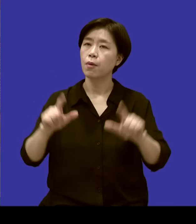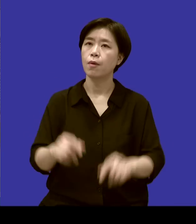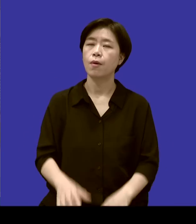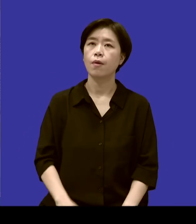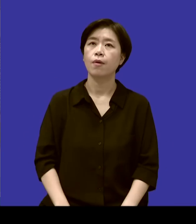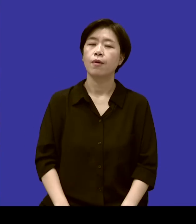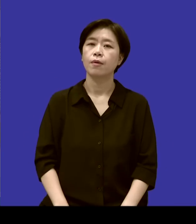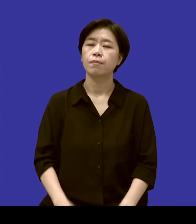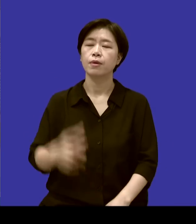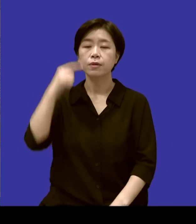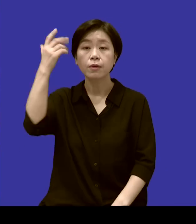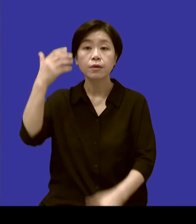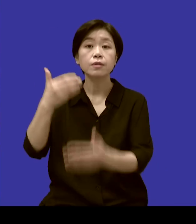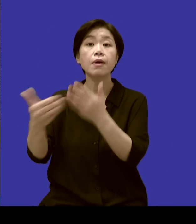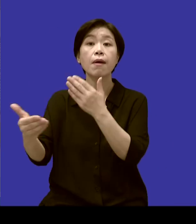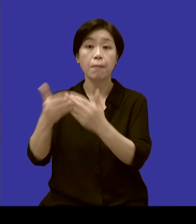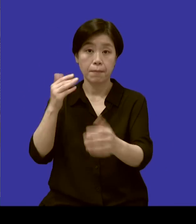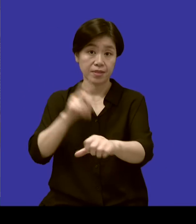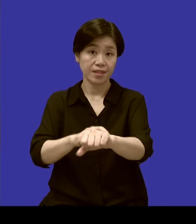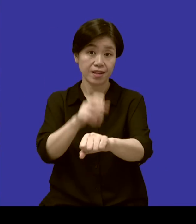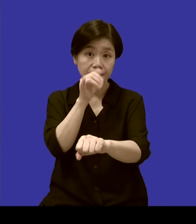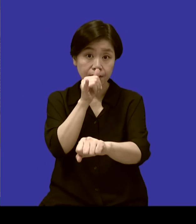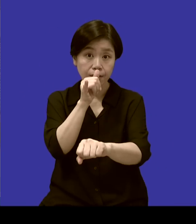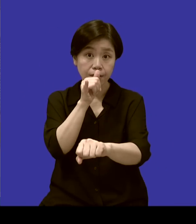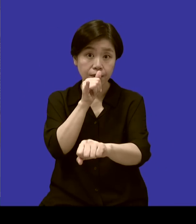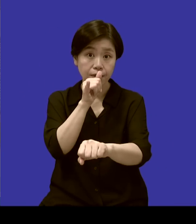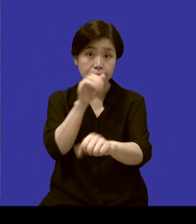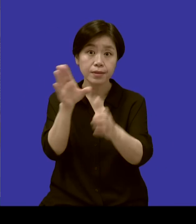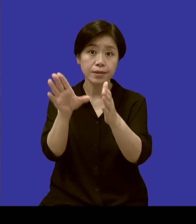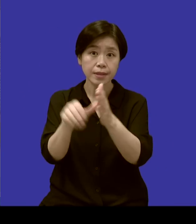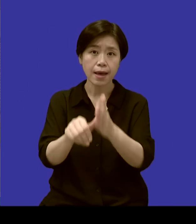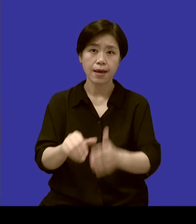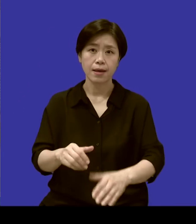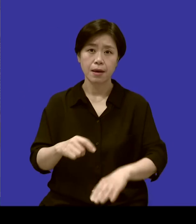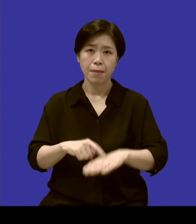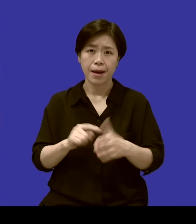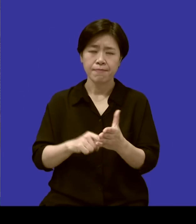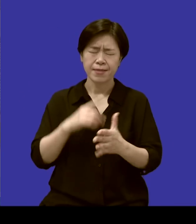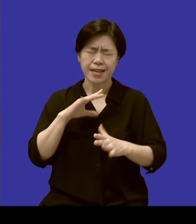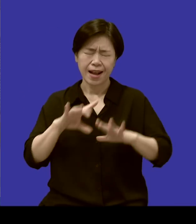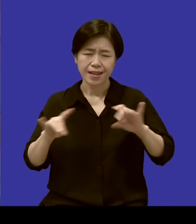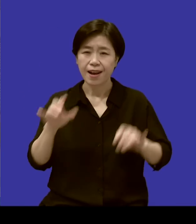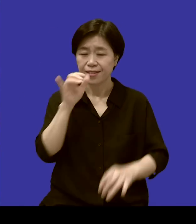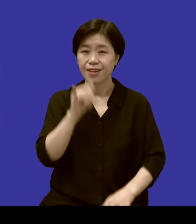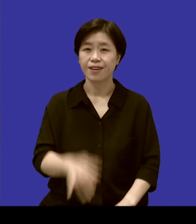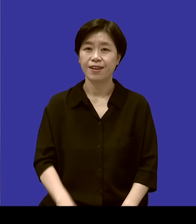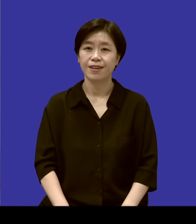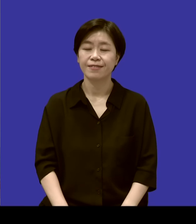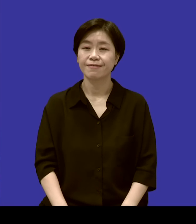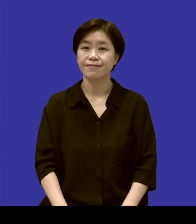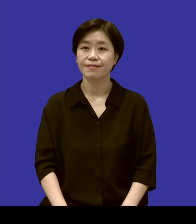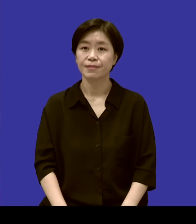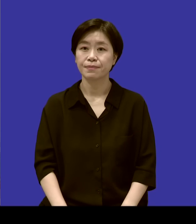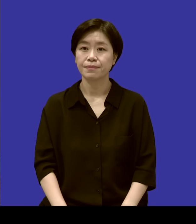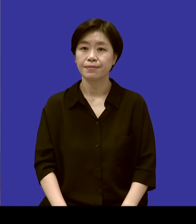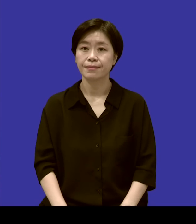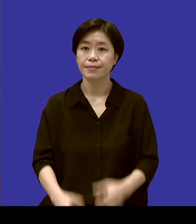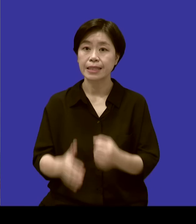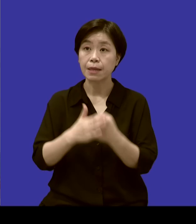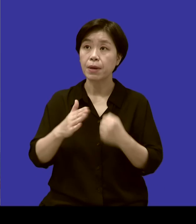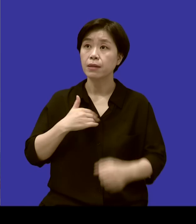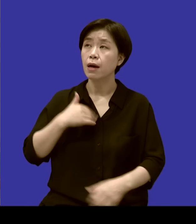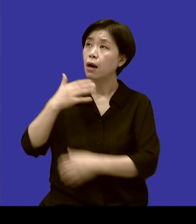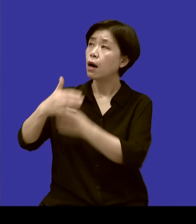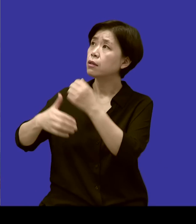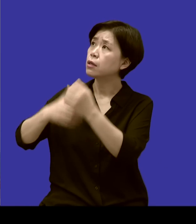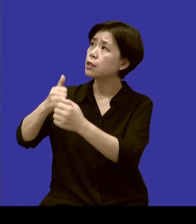체험하는 시간이 있었는데 제가 이제 너무 갈급한 거예요. 그때. 네. 그래서 뚜렷이 하나님이